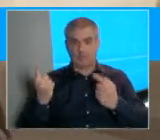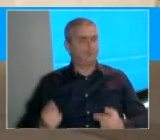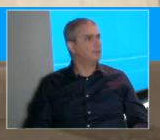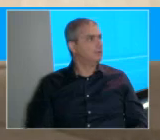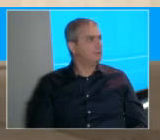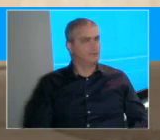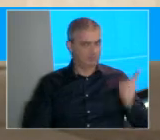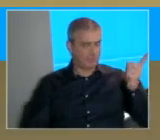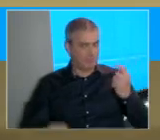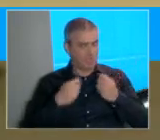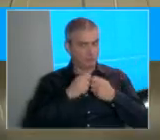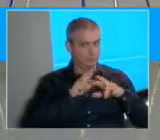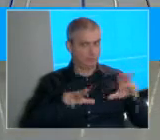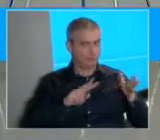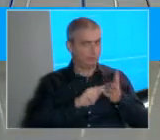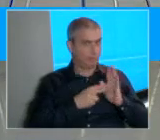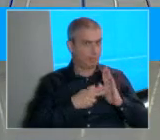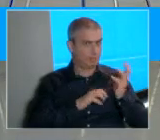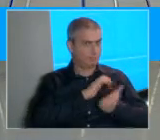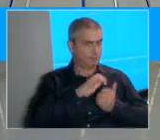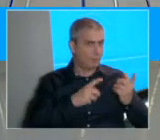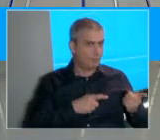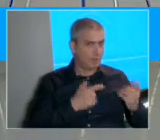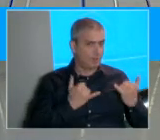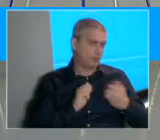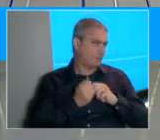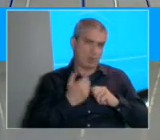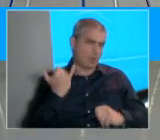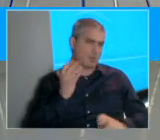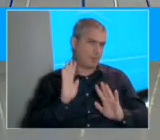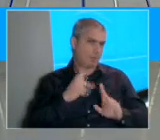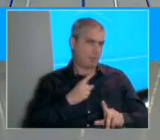רופאים זה קשור אחרי... לדעתך גם למצב הפוליטי הסבוך שאנחנו מצויים בו, שזה כל הזמן?